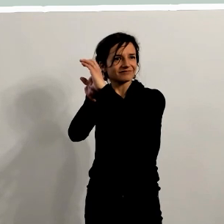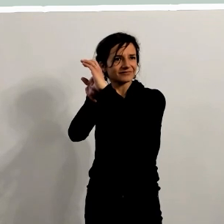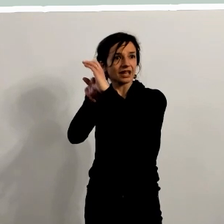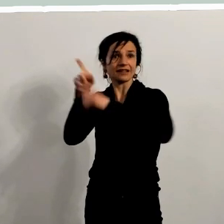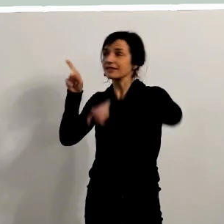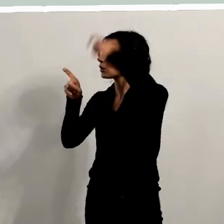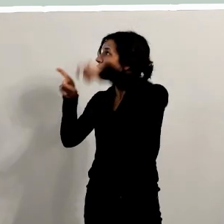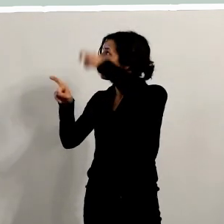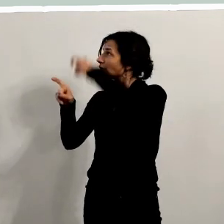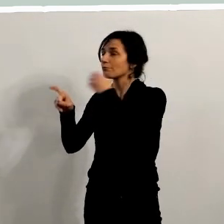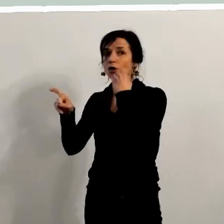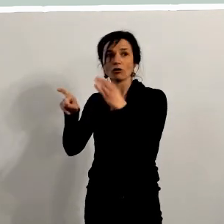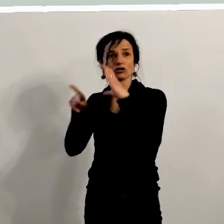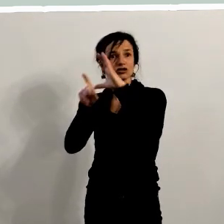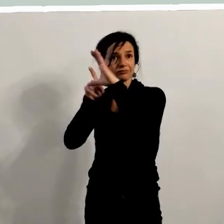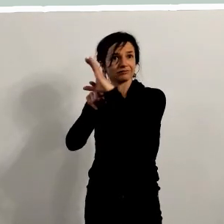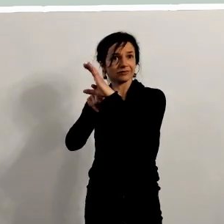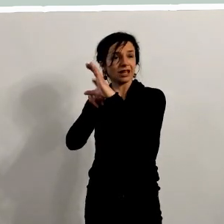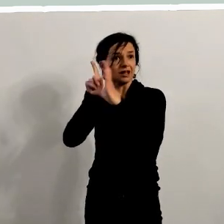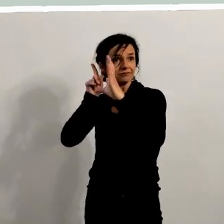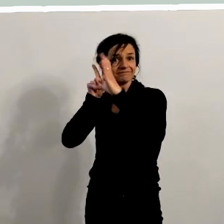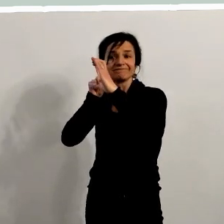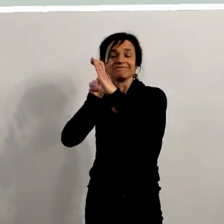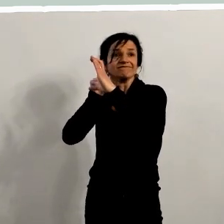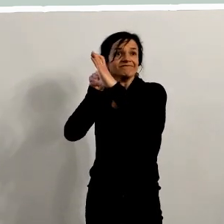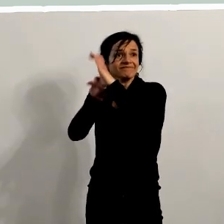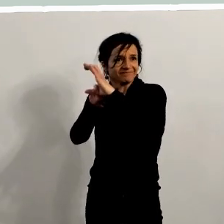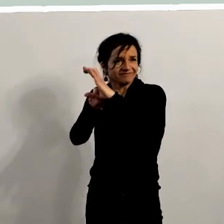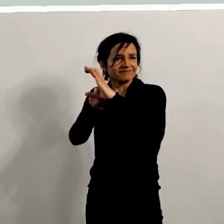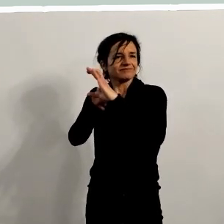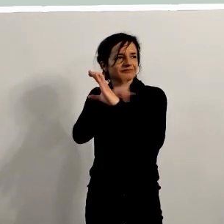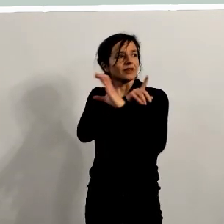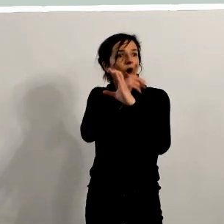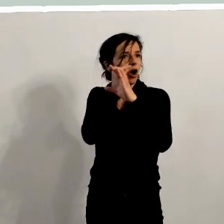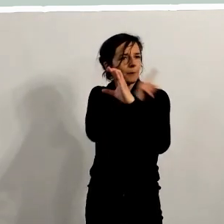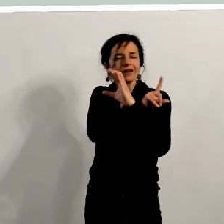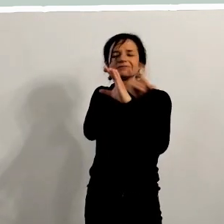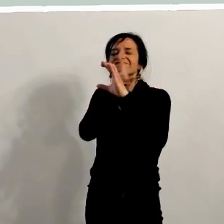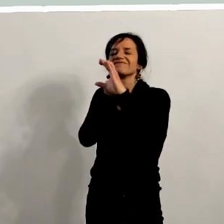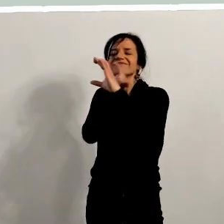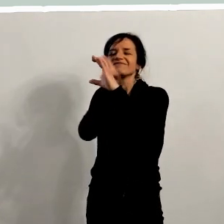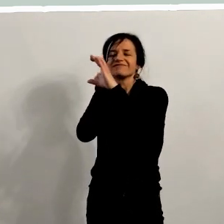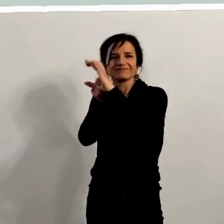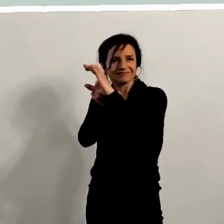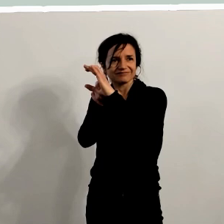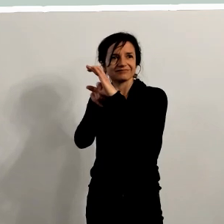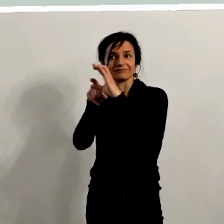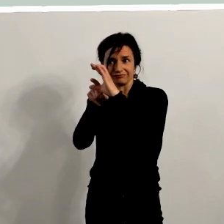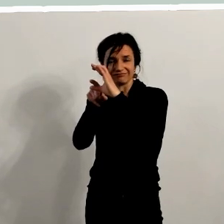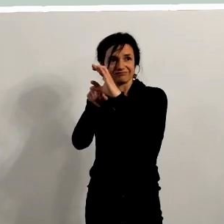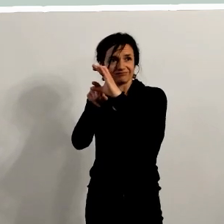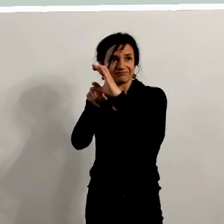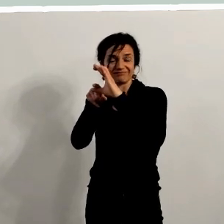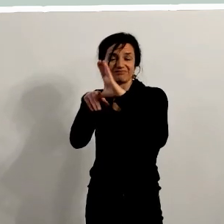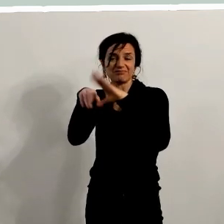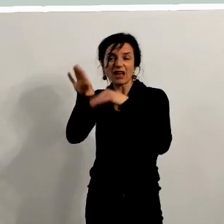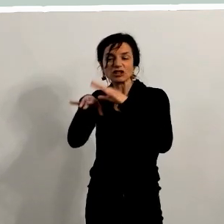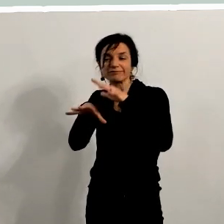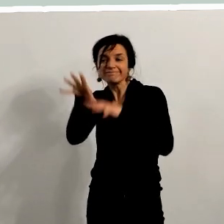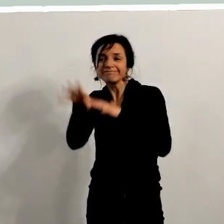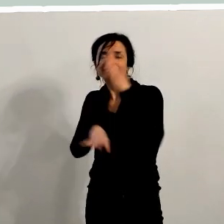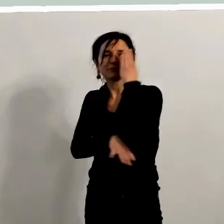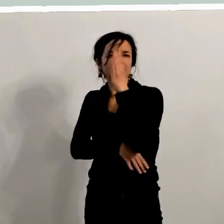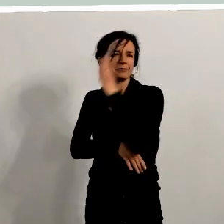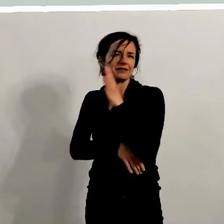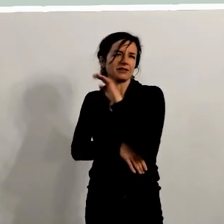voyez que la fécondation, elle marche moins bien. Ces ovocytes sont moins bien fécondés si vous avez beaucoup de bisphénol dans vos